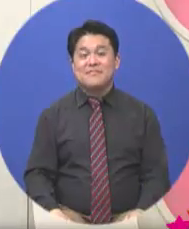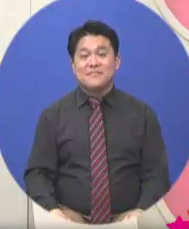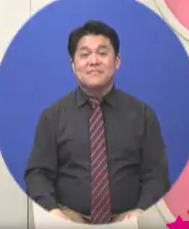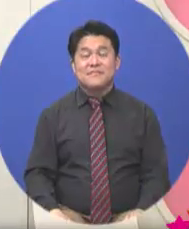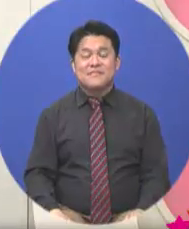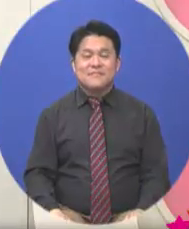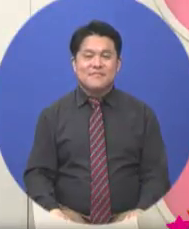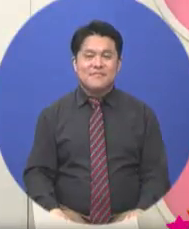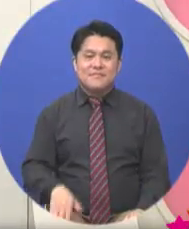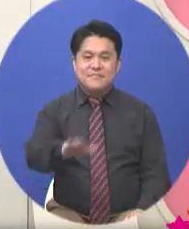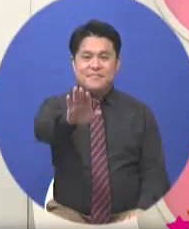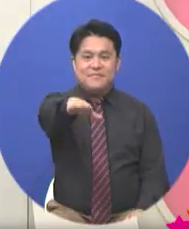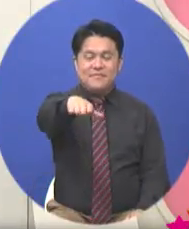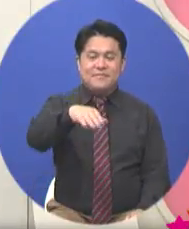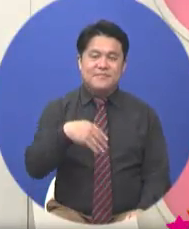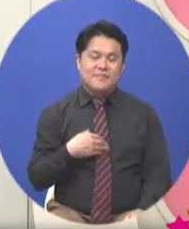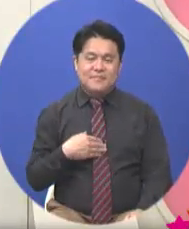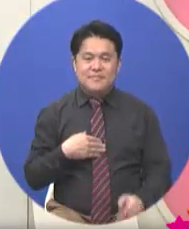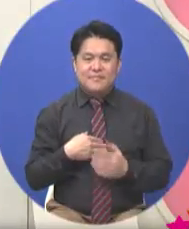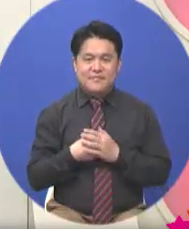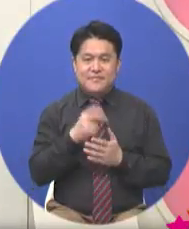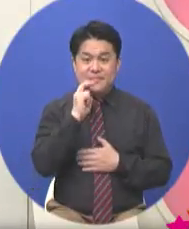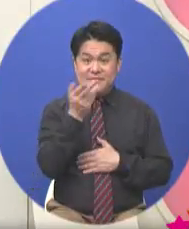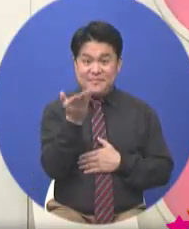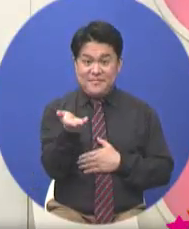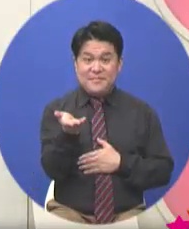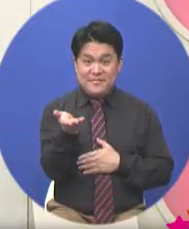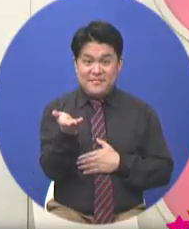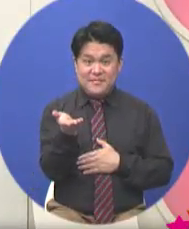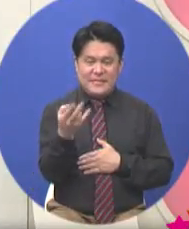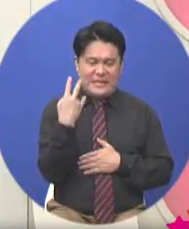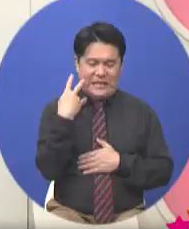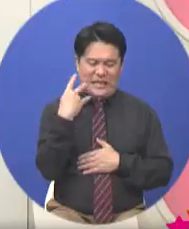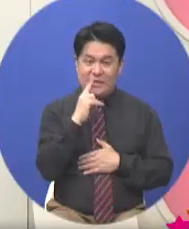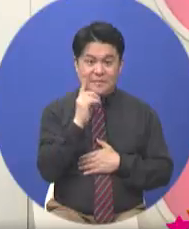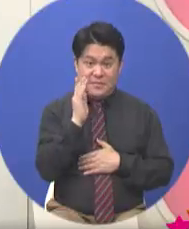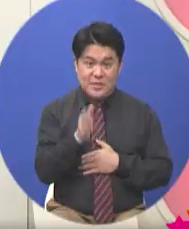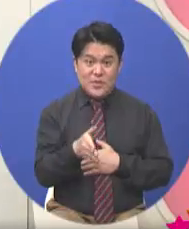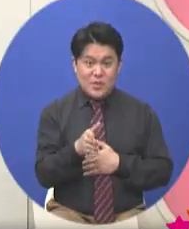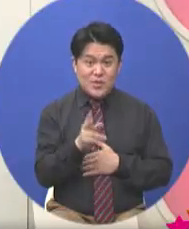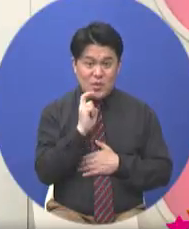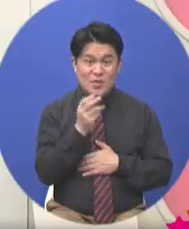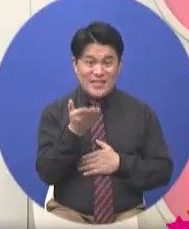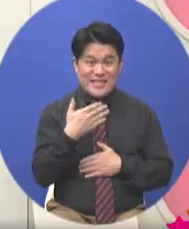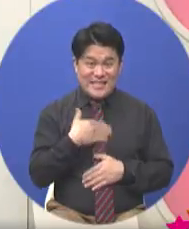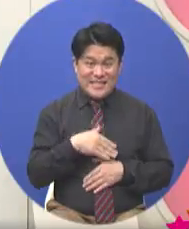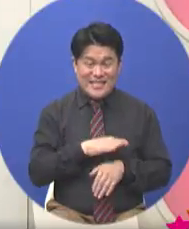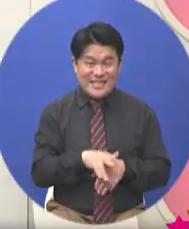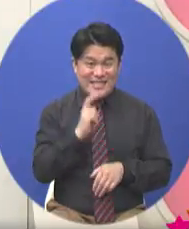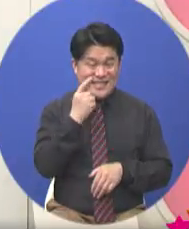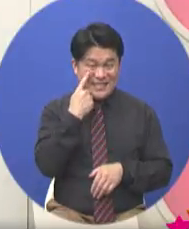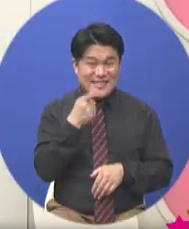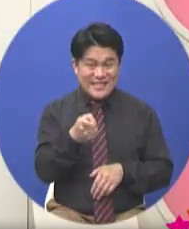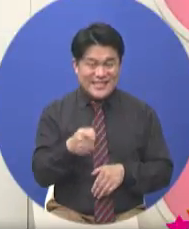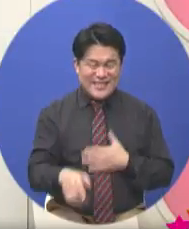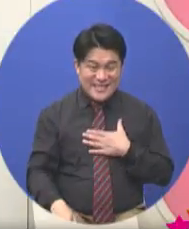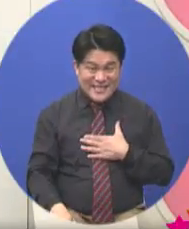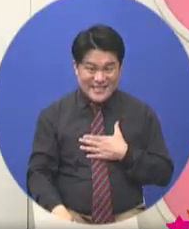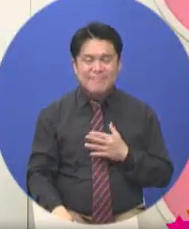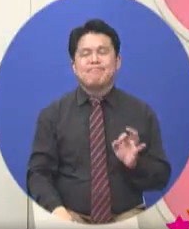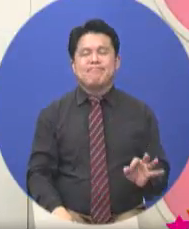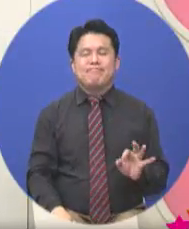자, 어머니 예. 음악 드릴게 내내만 찾지 말고 음악 드릴 테니까 잘 불러주세요.